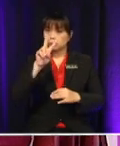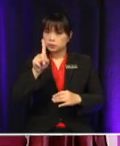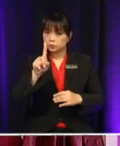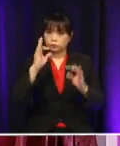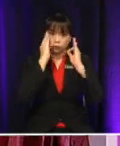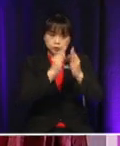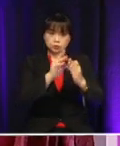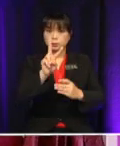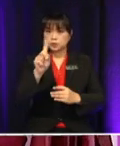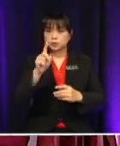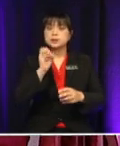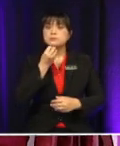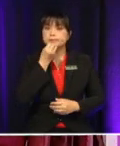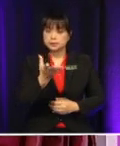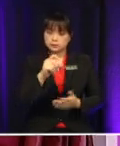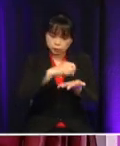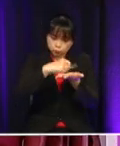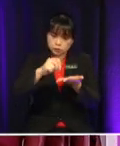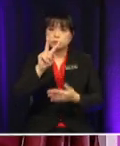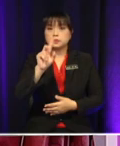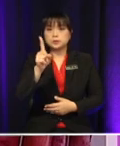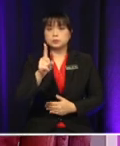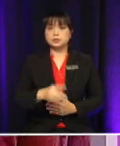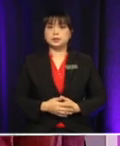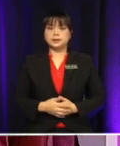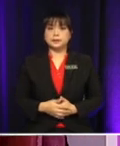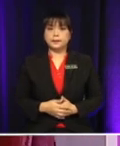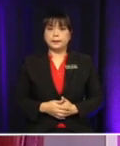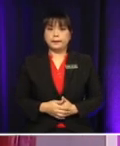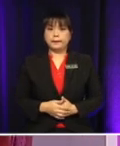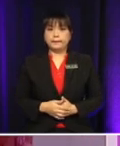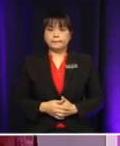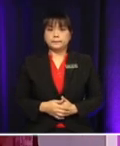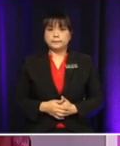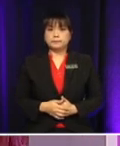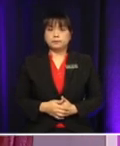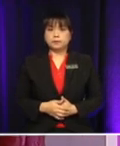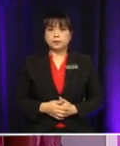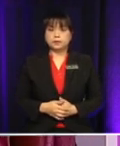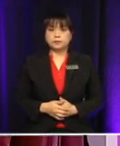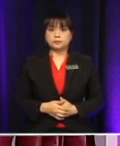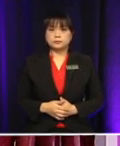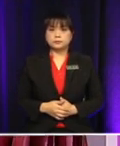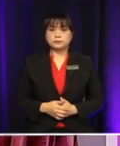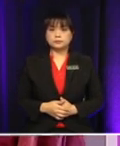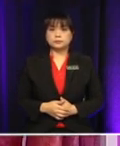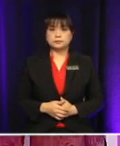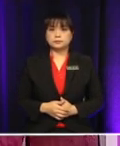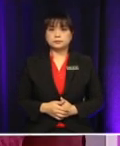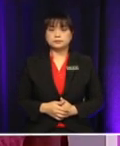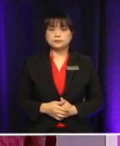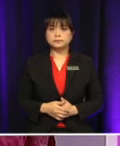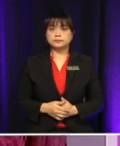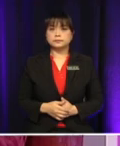oke so Next question nah ini adalah soal kita yang terakhir ya oke so ini adalah satu jenis